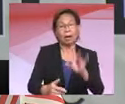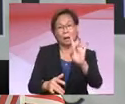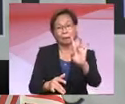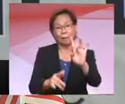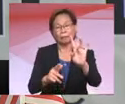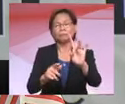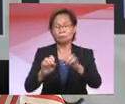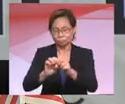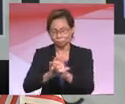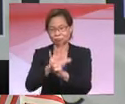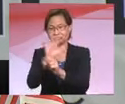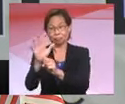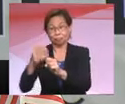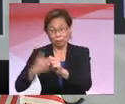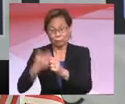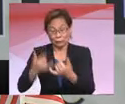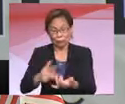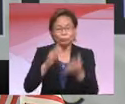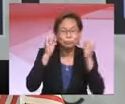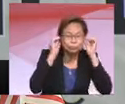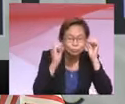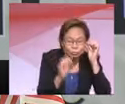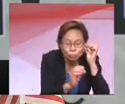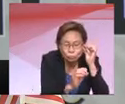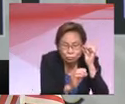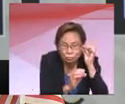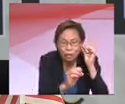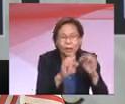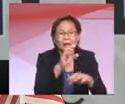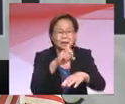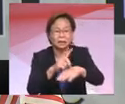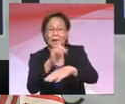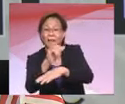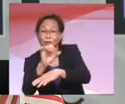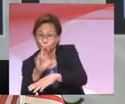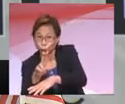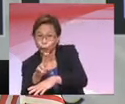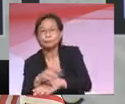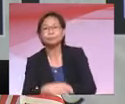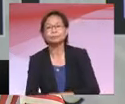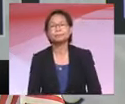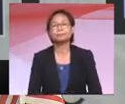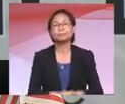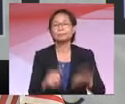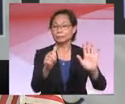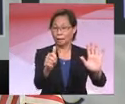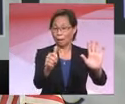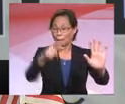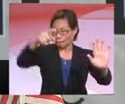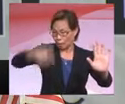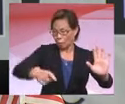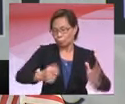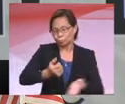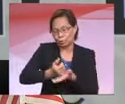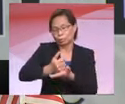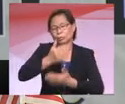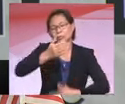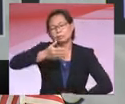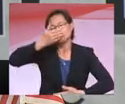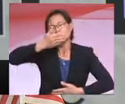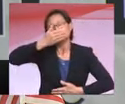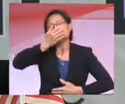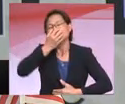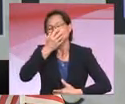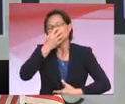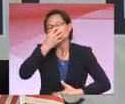kes positif COVID-19 yang sedang dirawat di unit rawatan rapi, di mana 6 kes memerlukan bantuan